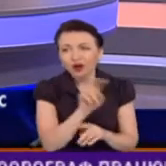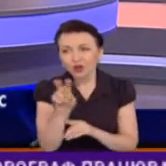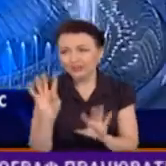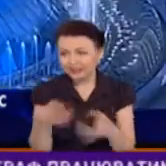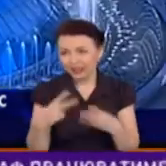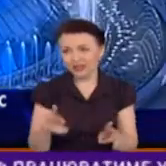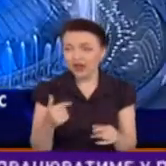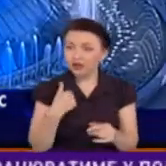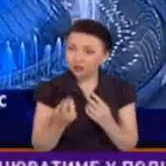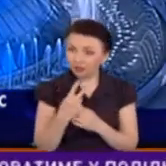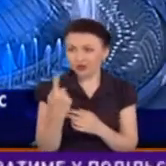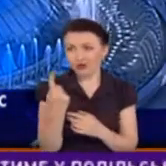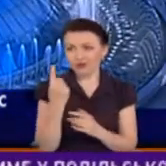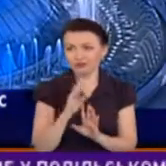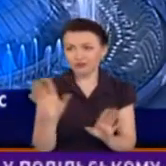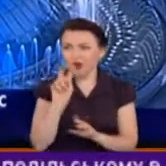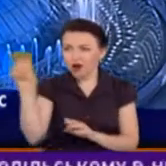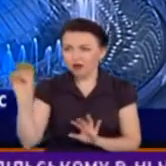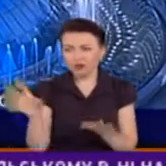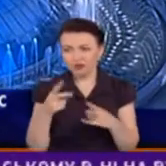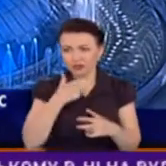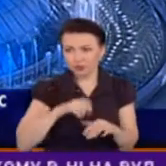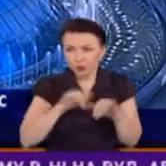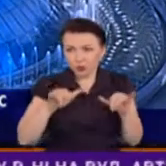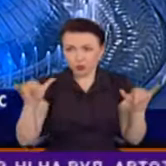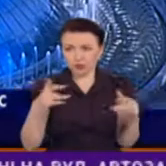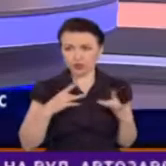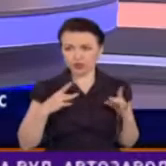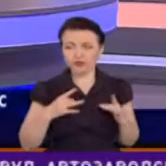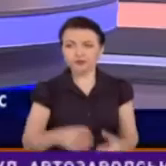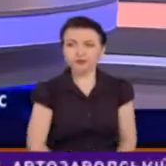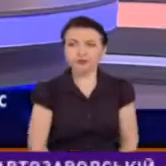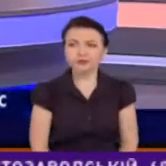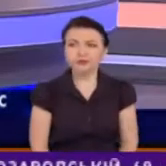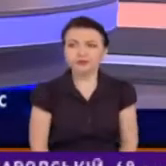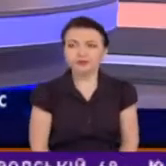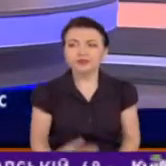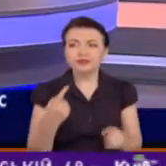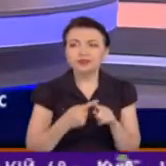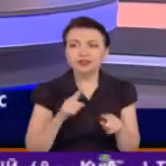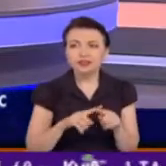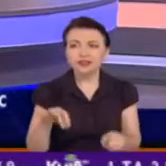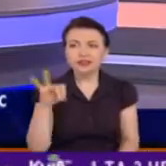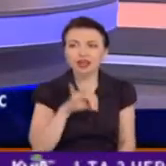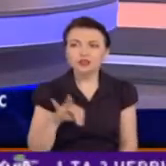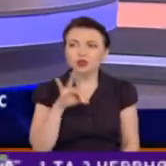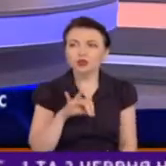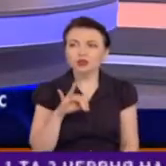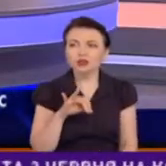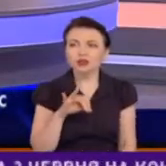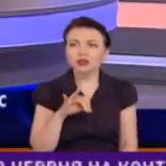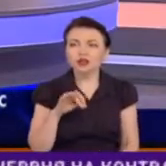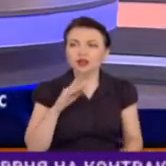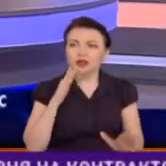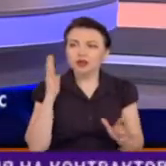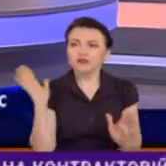не ходіть нікуди, бо накрутять вас. Оце. Хорошо. Дякую. Пані Марі, от ця історія з вітряною енергетикою, ми ж